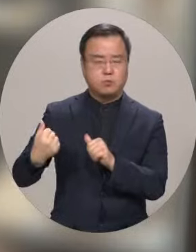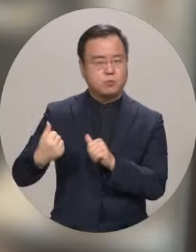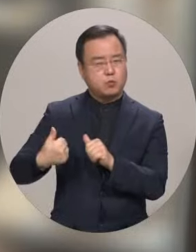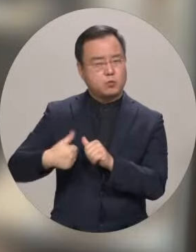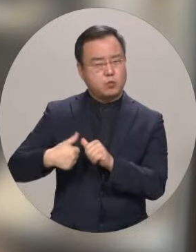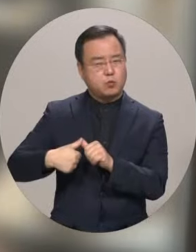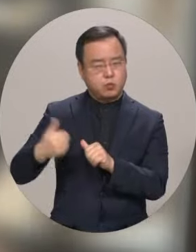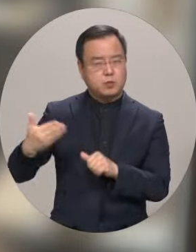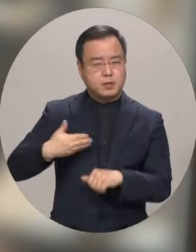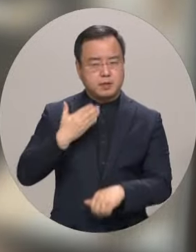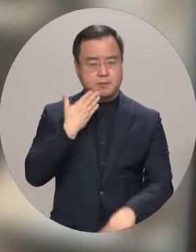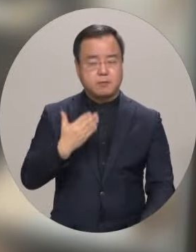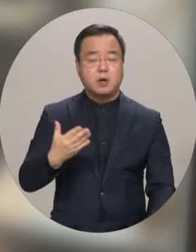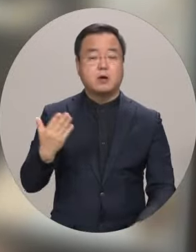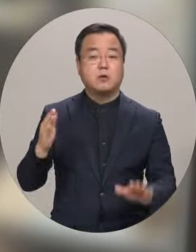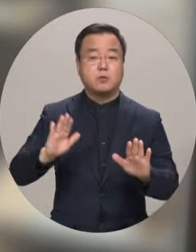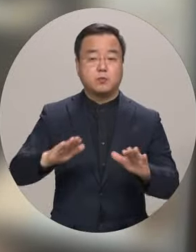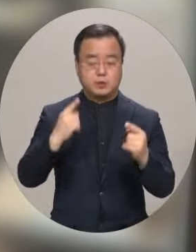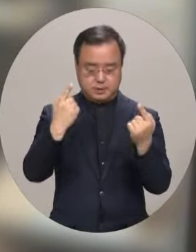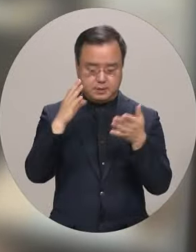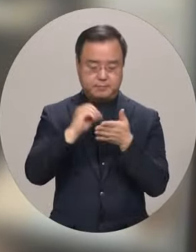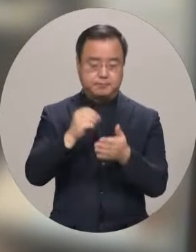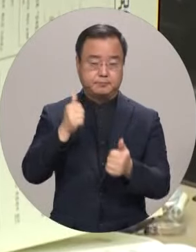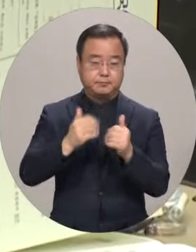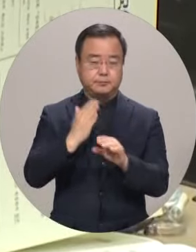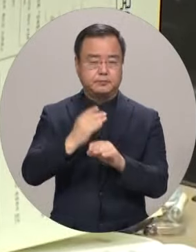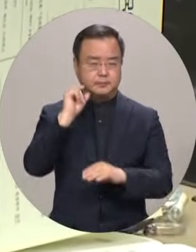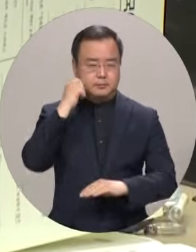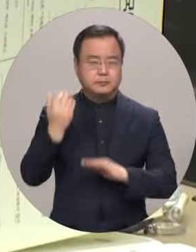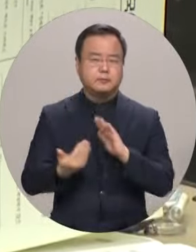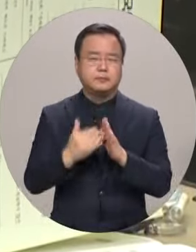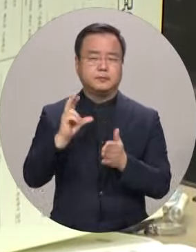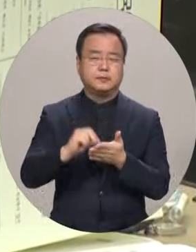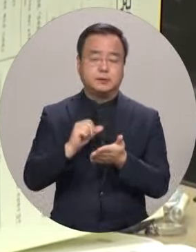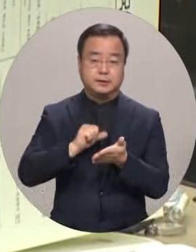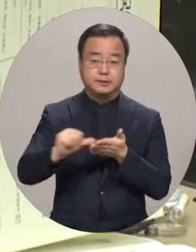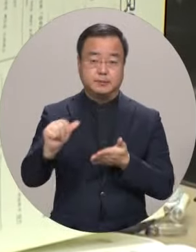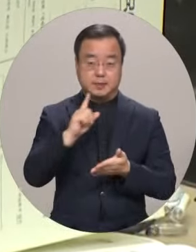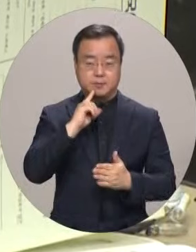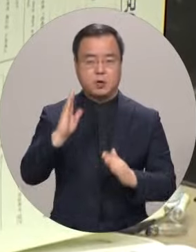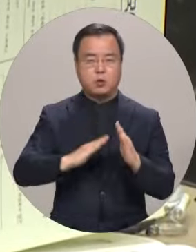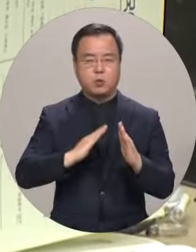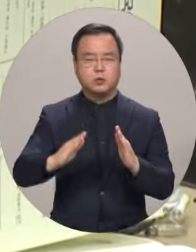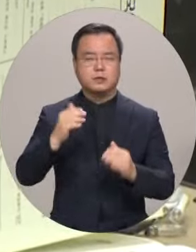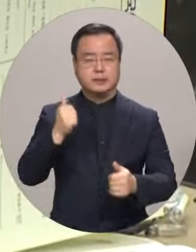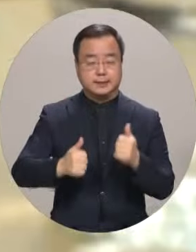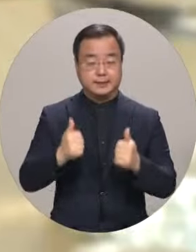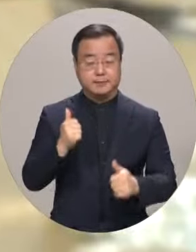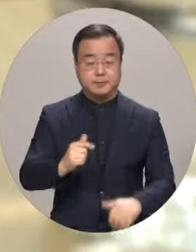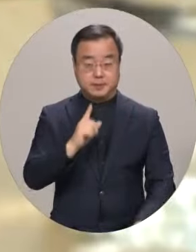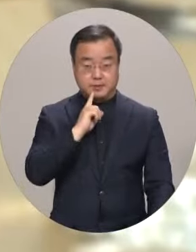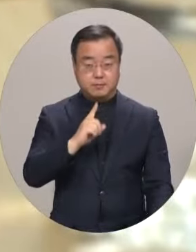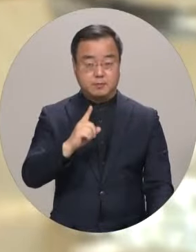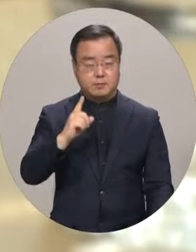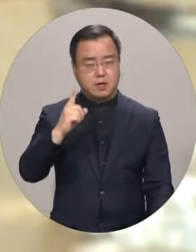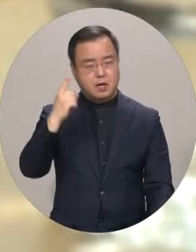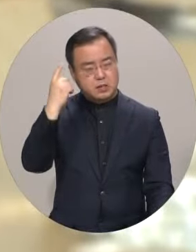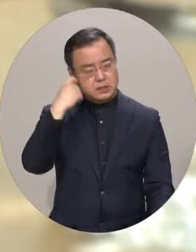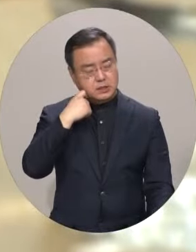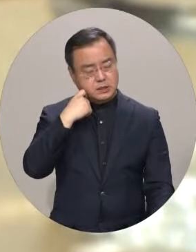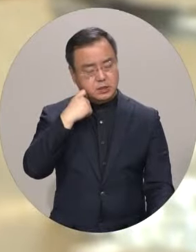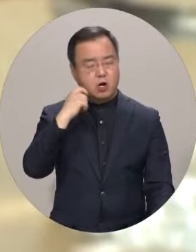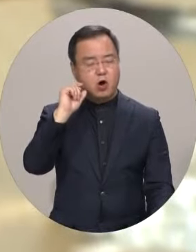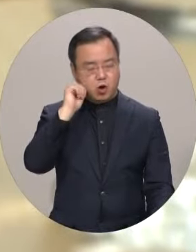여기에 더해 올 수능에서도 킬러문항 배제를 원칙으로 하는 공정 수능 기조와 함께 체감도 높은 EBS